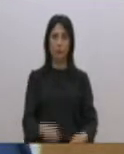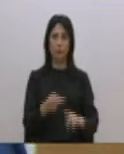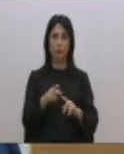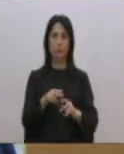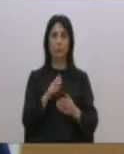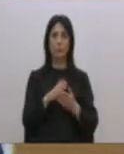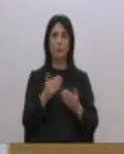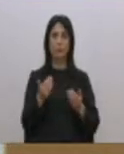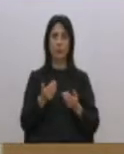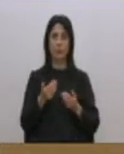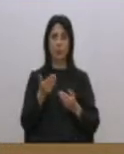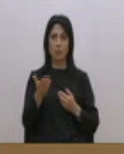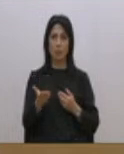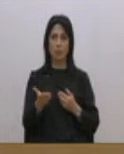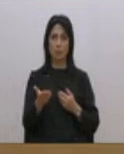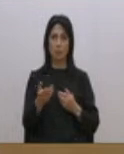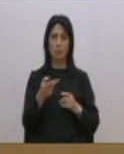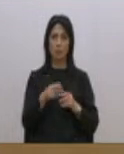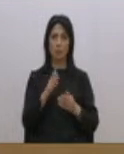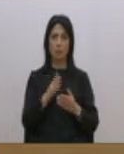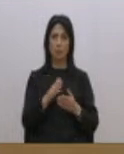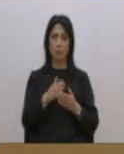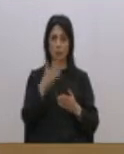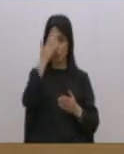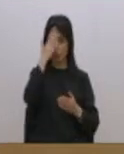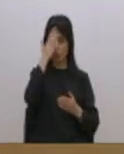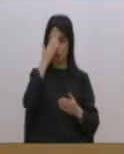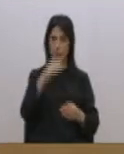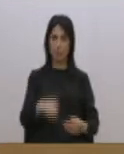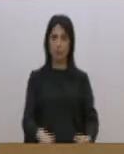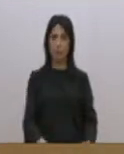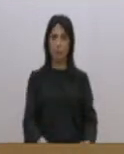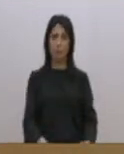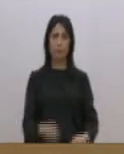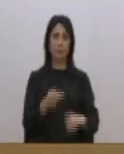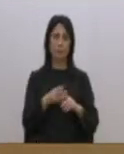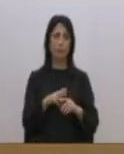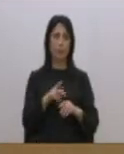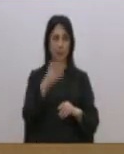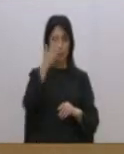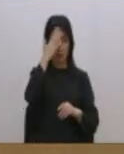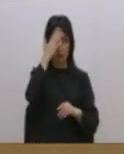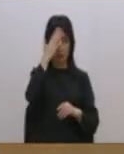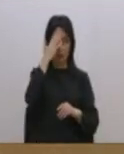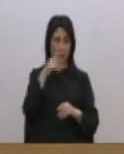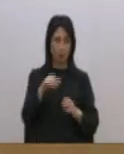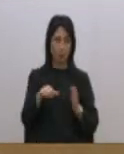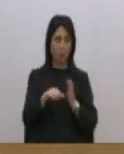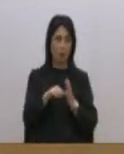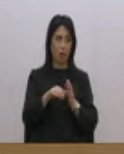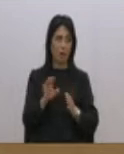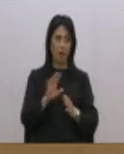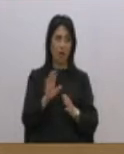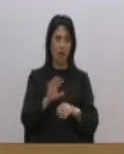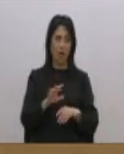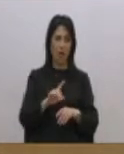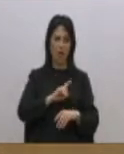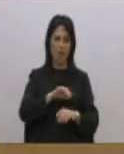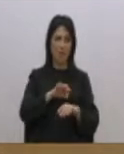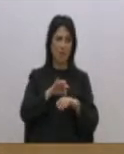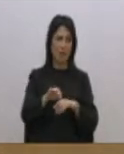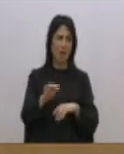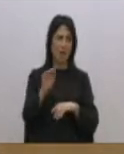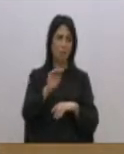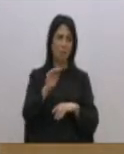Esari sicoțhle, ta esari nici. Ai nici smeohebi, tara zali, twinnes